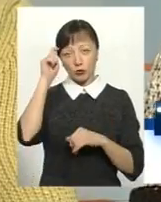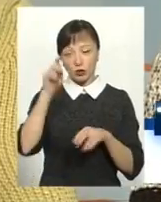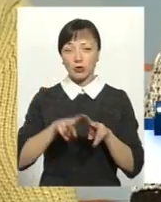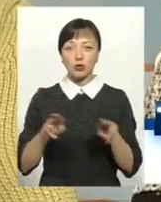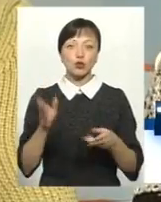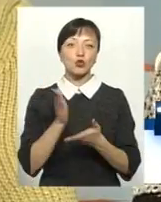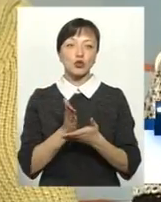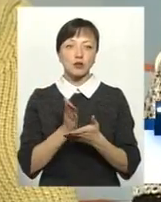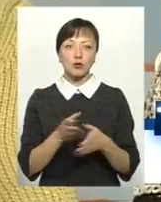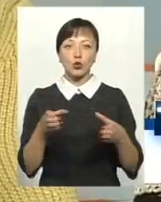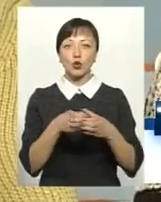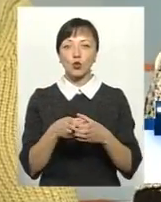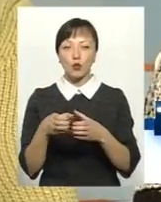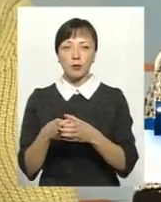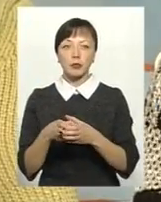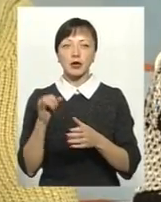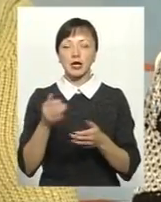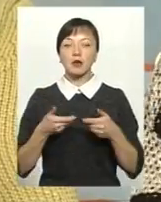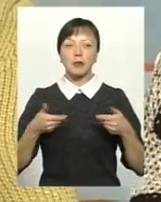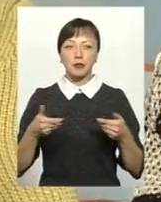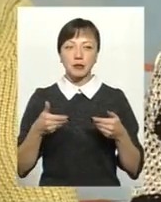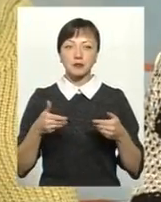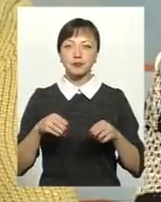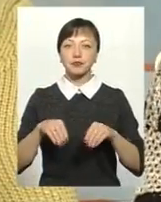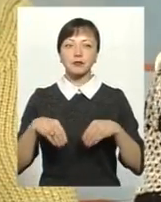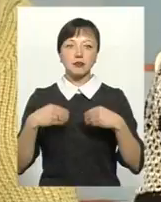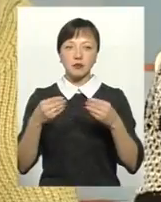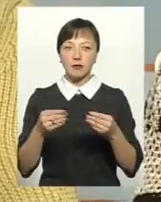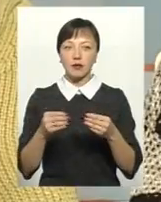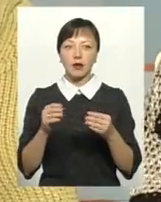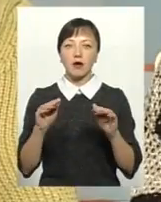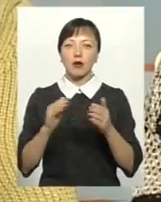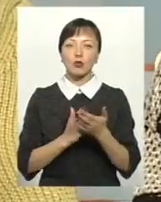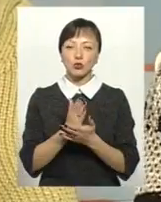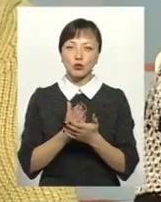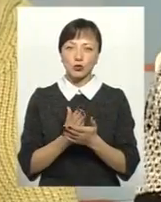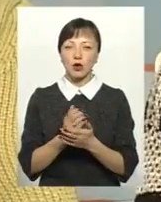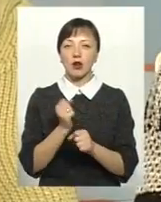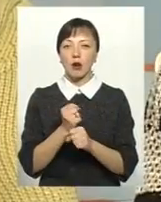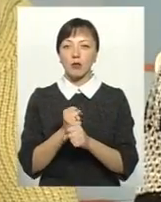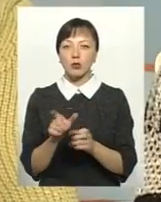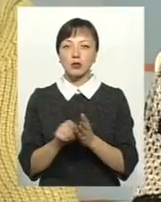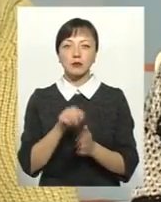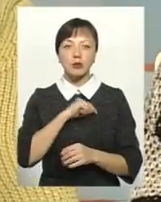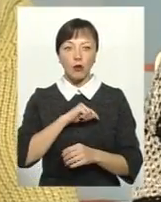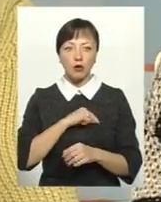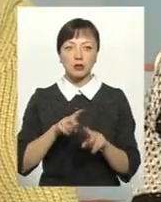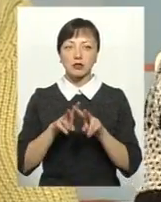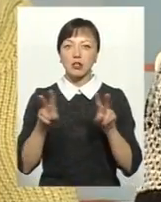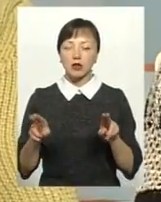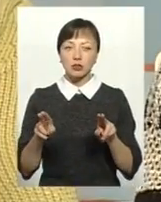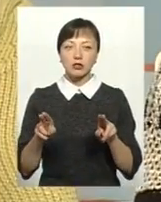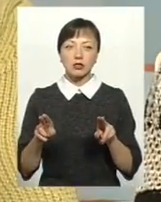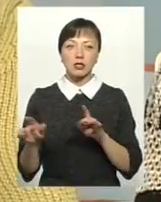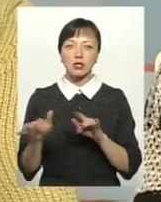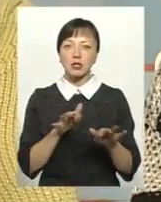же существуют и группы, и мы выдаем минимальный пакет услуг, и точно так же работают с ними психологи, точно так же